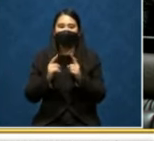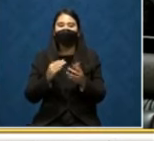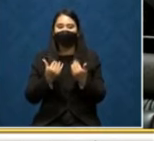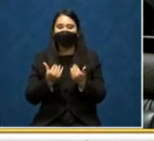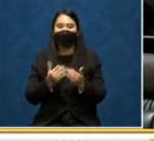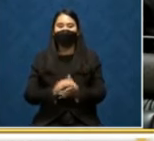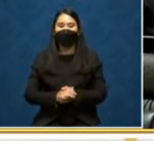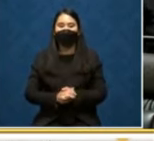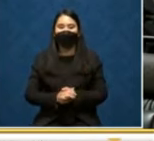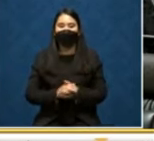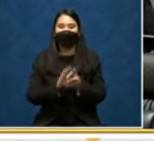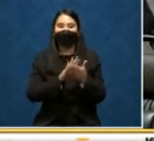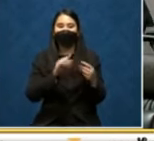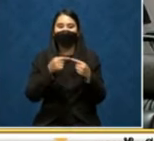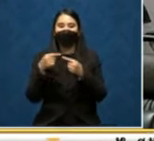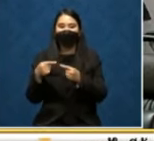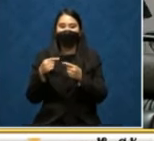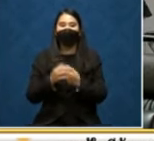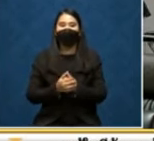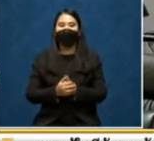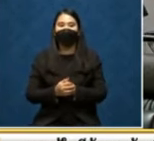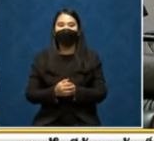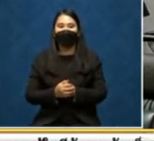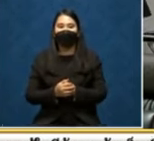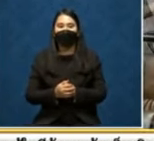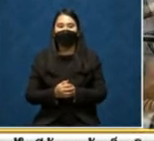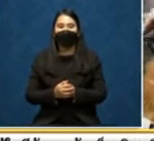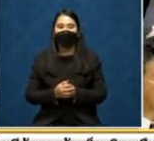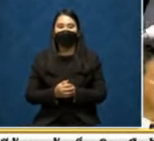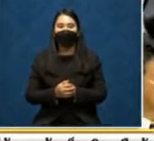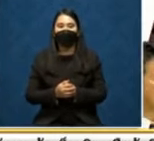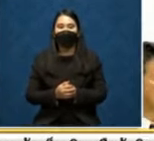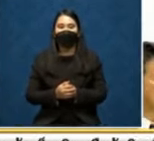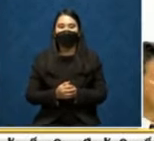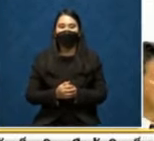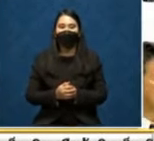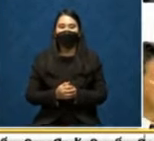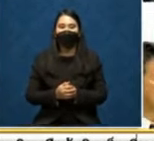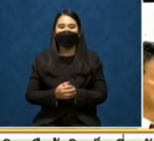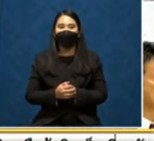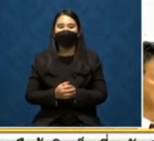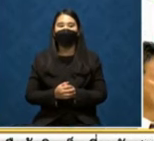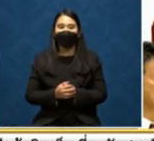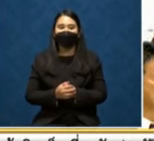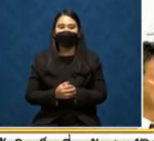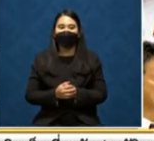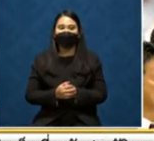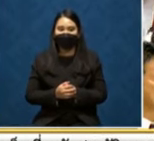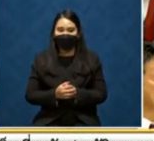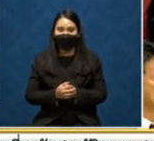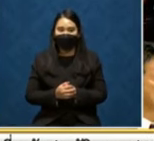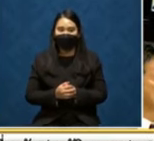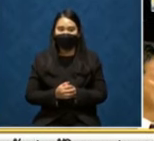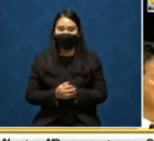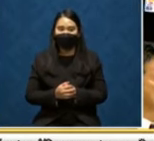กันอยู่หน้าต่อไปท่านประธานครับหน้าต่อไปมีการ